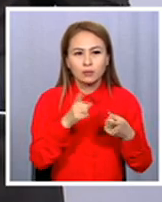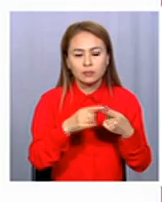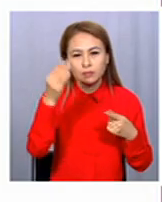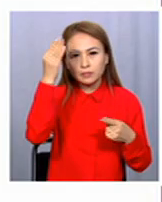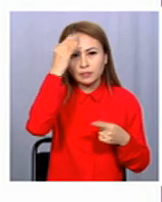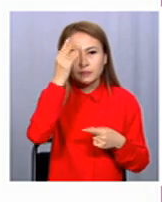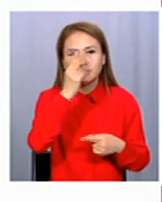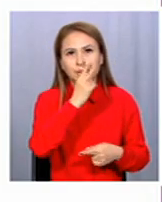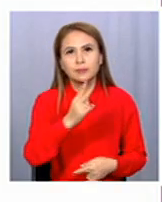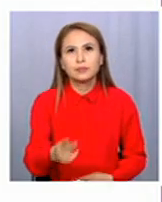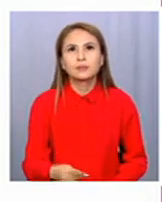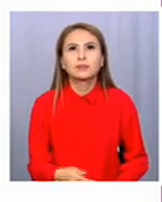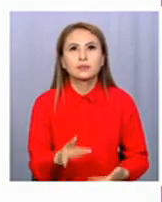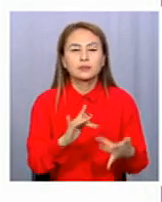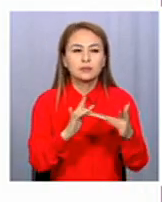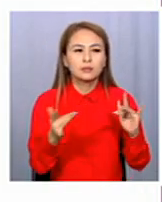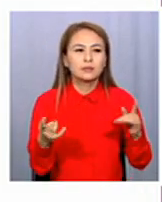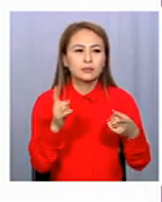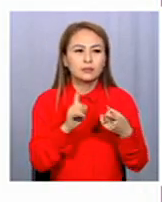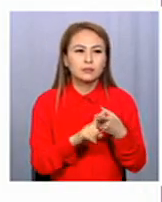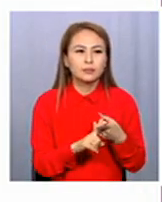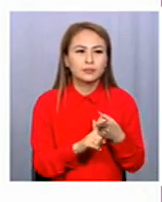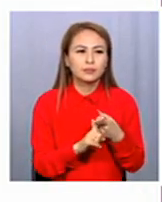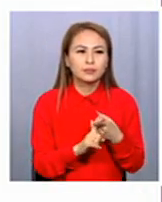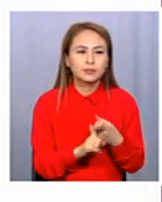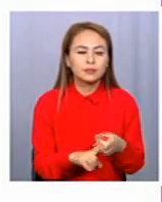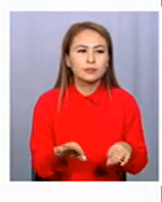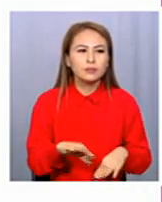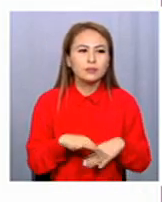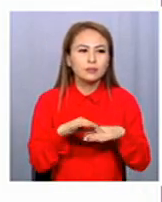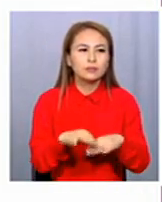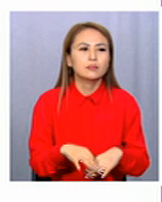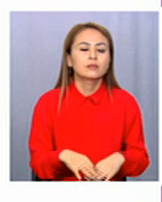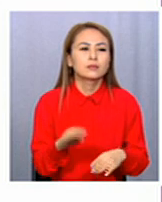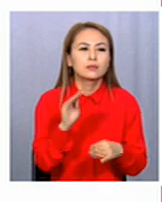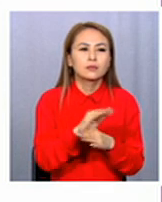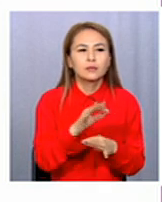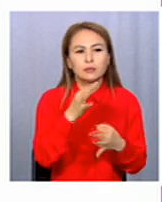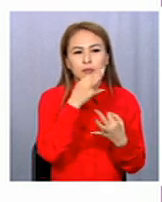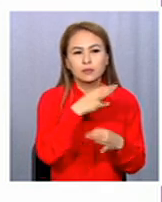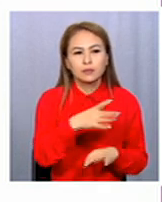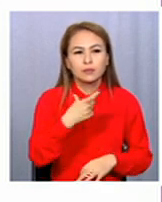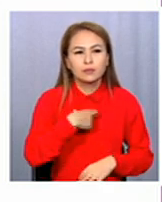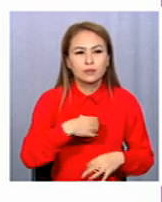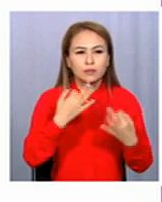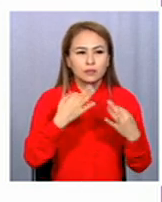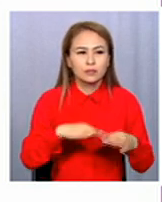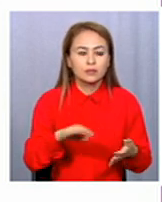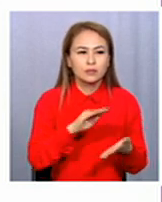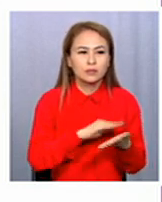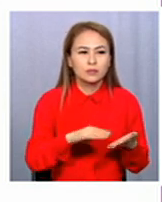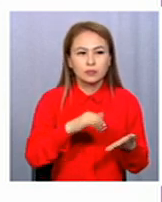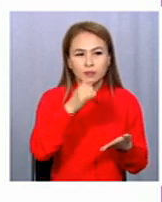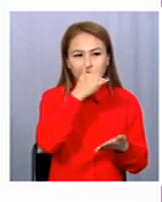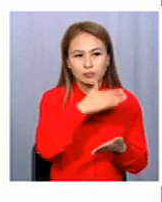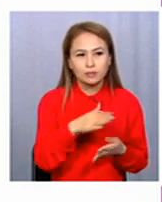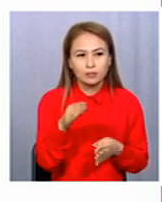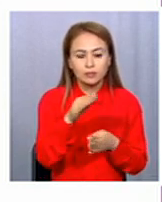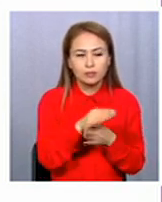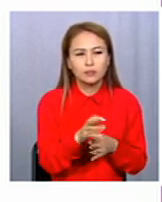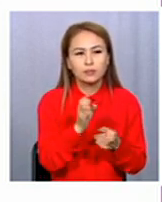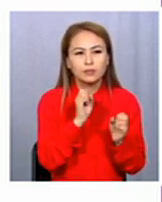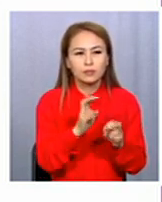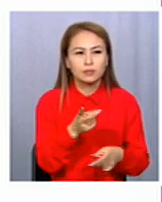қарастырамыз. Интернетке тәуелділік қолданушының желіден дер кезінде өз еркімен шығып кете алмауы және